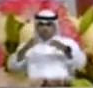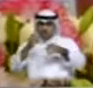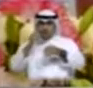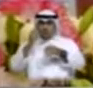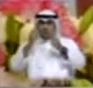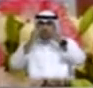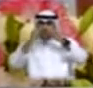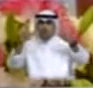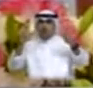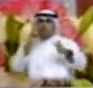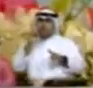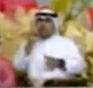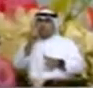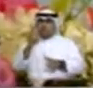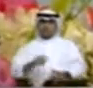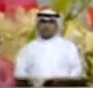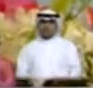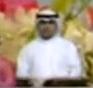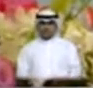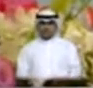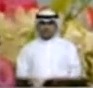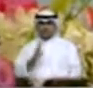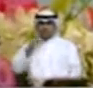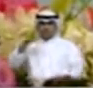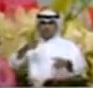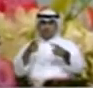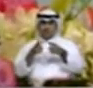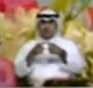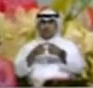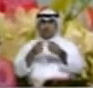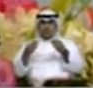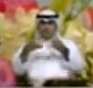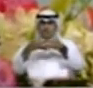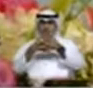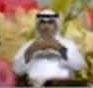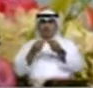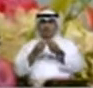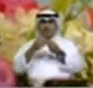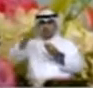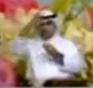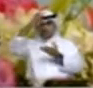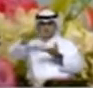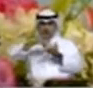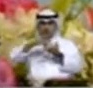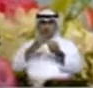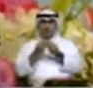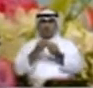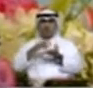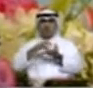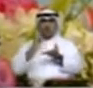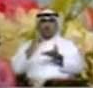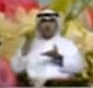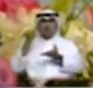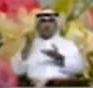الاقتصادي فيما بينهما. انعقاد هذا الاجتماع في إطار الوحدة والتماسك مهم بيننا في مثل هذه المرحلة،